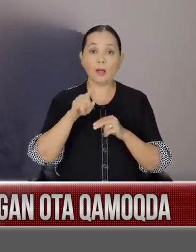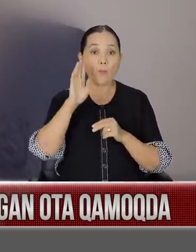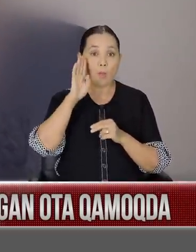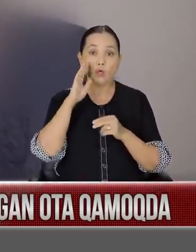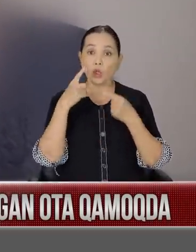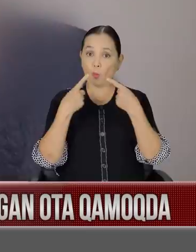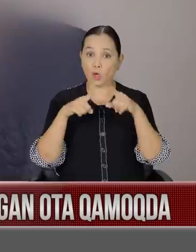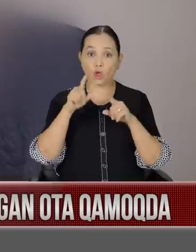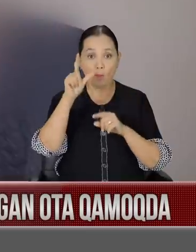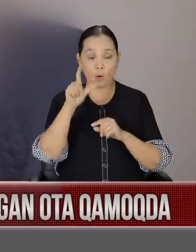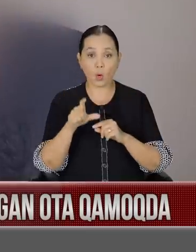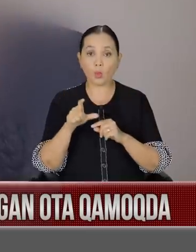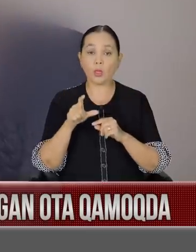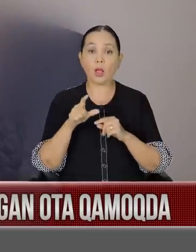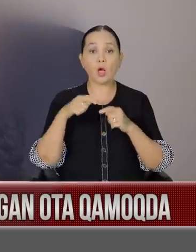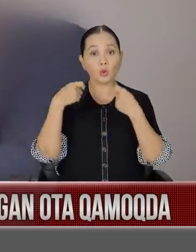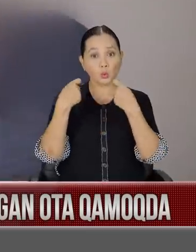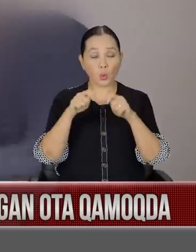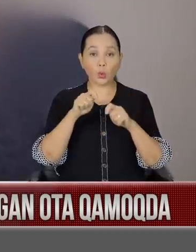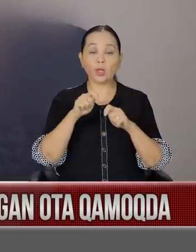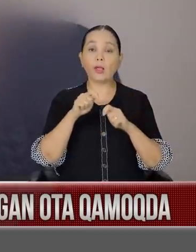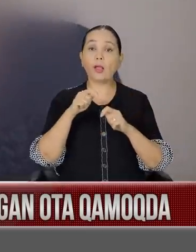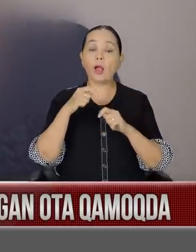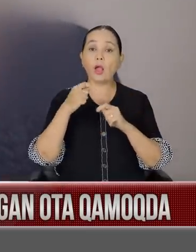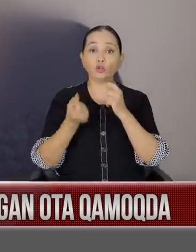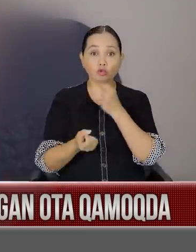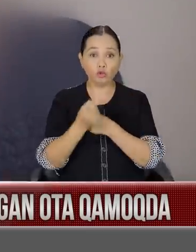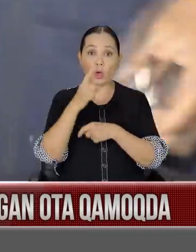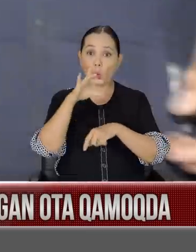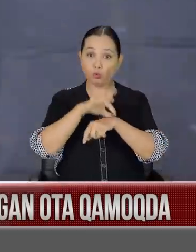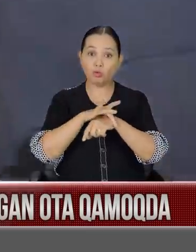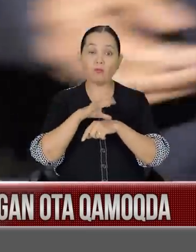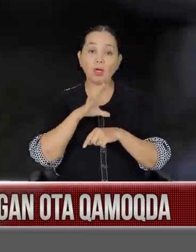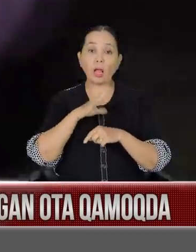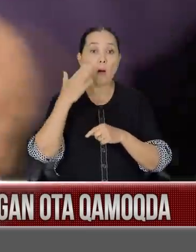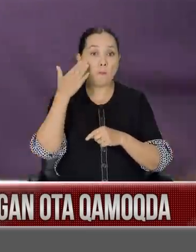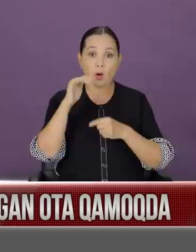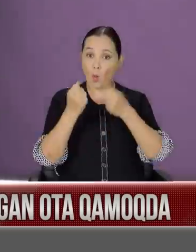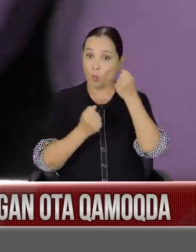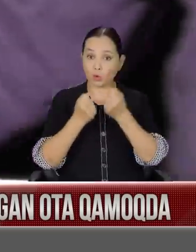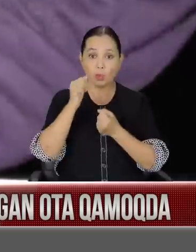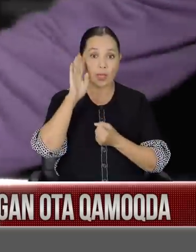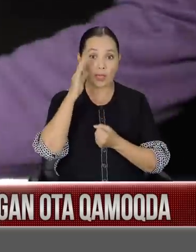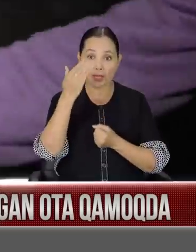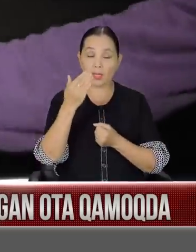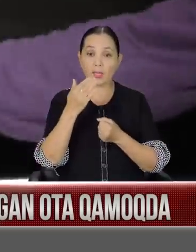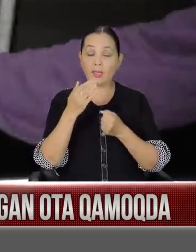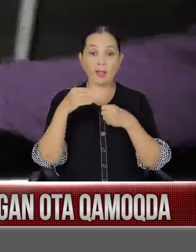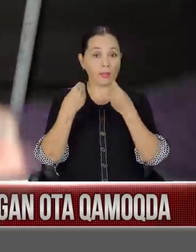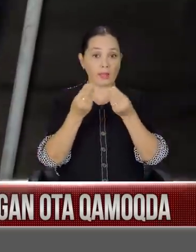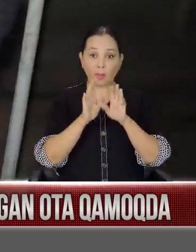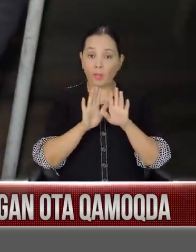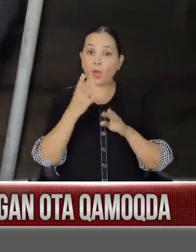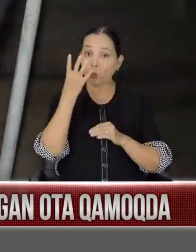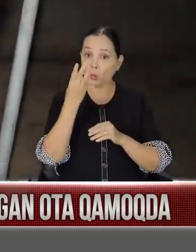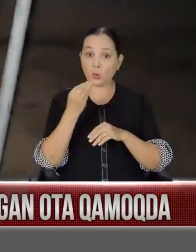bola boshqa birovga borib sotib yuborgan, keyin uni ko'chaga haydab chiqib ushlagan ekan. Birovning mashinasi yigitga nasib etmadi. Ushbu jinoyat